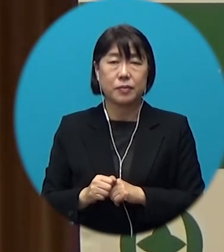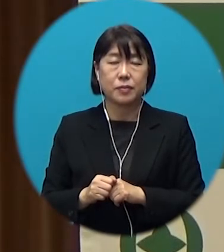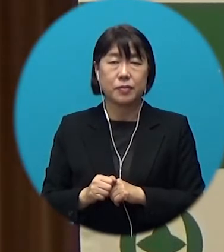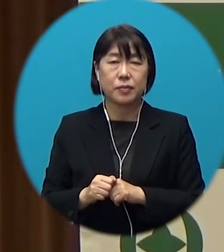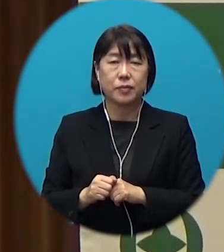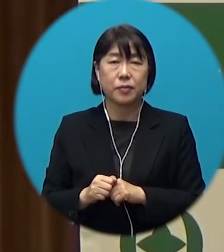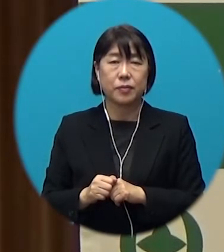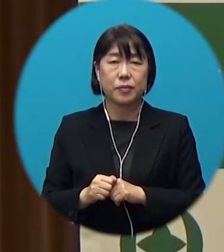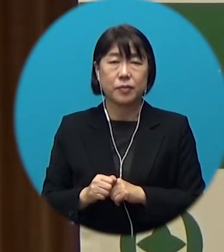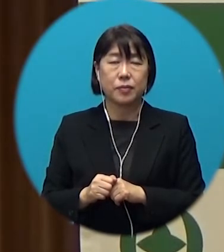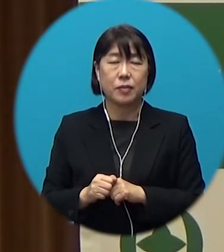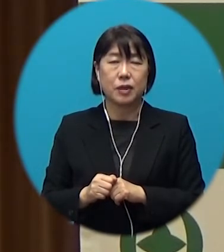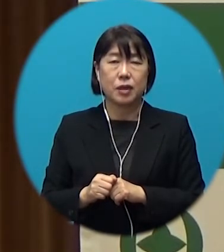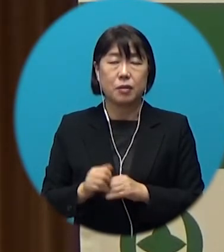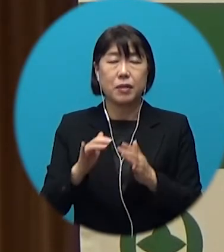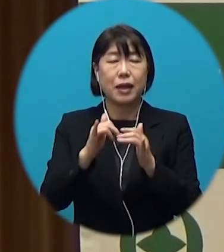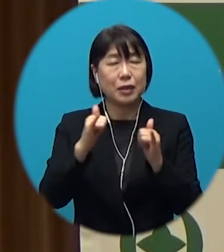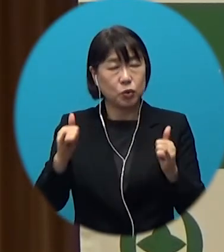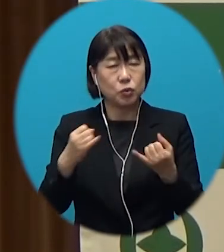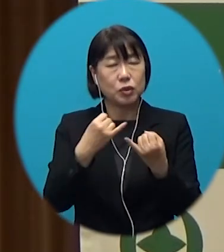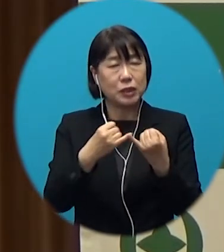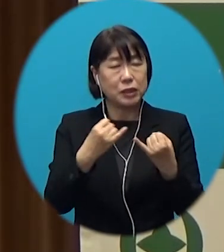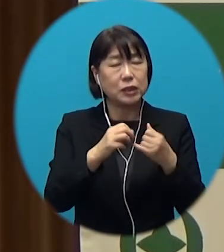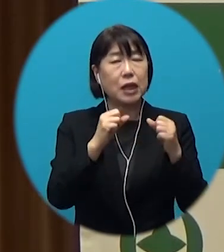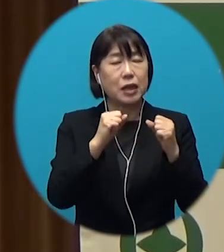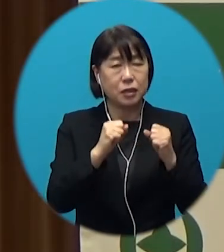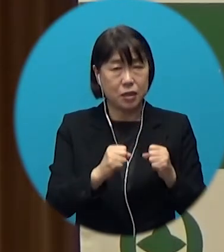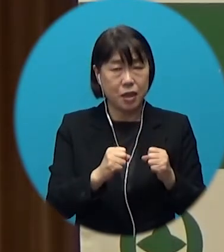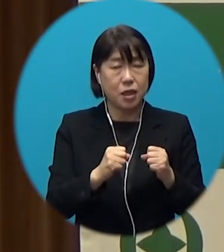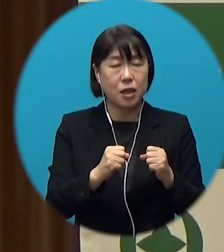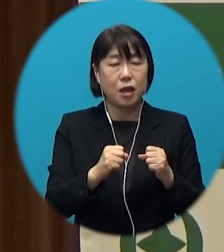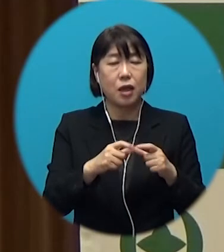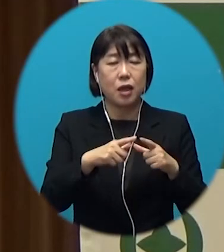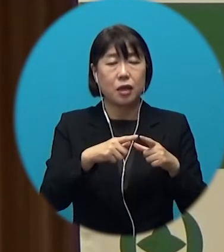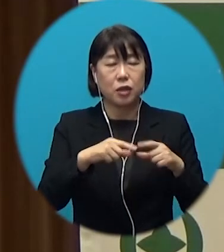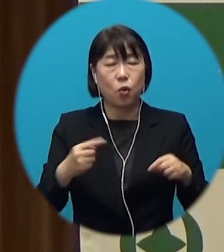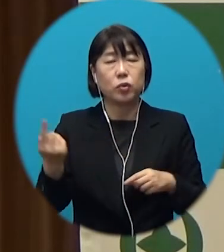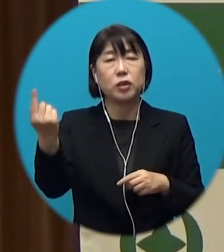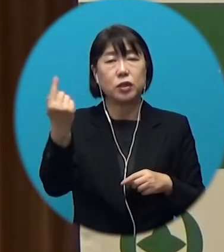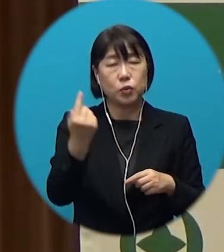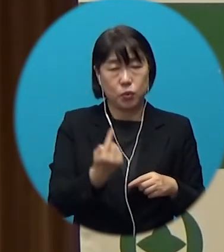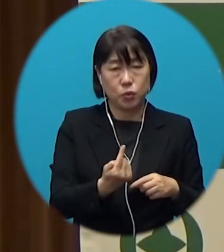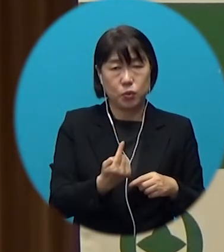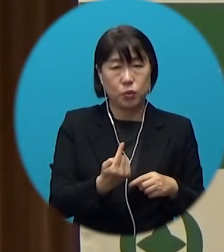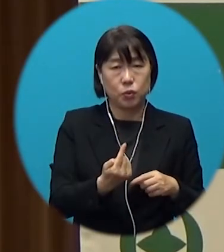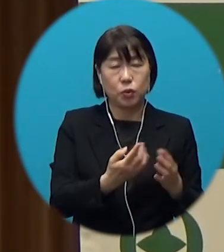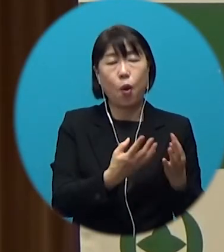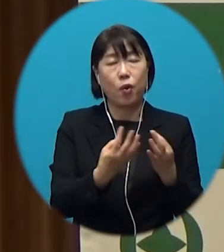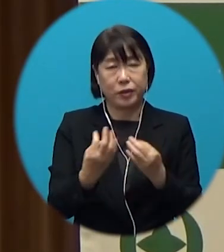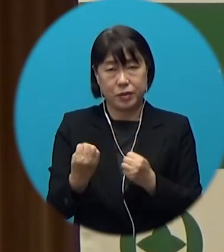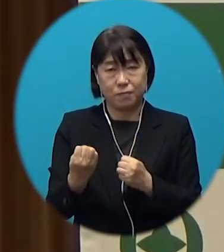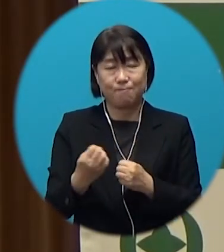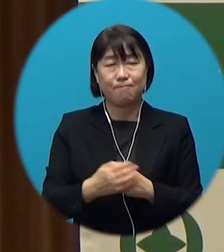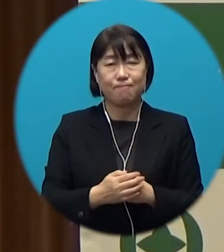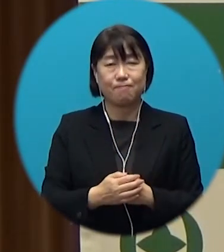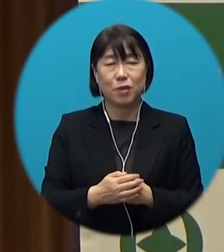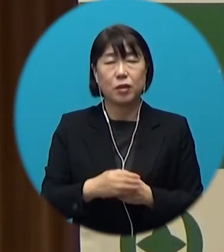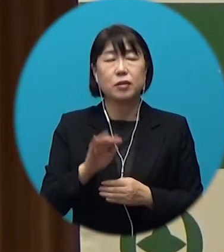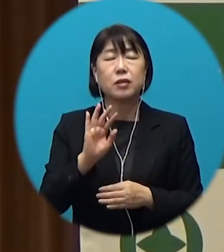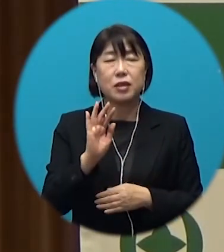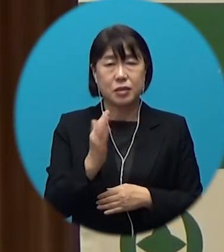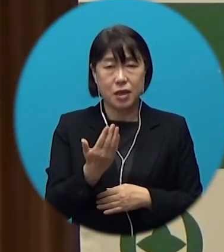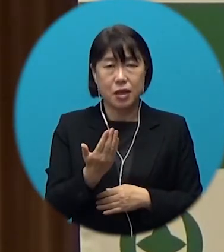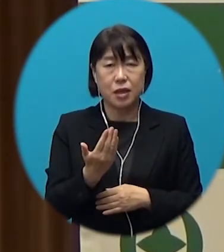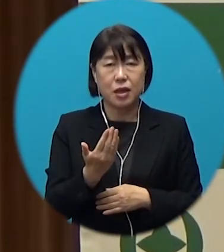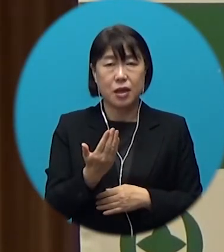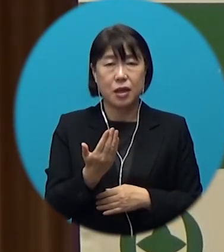僕はどこか親類の方がいらっしゃってですね、こちらの方にという方が多いんですけれども、そうは言ってもですね、一から